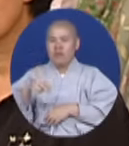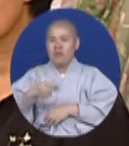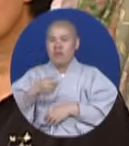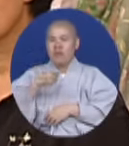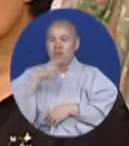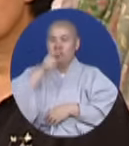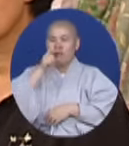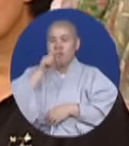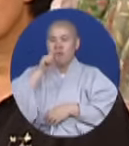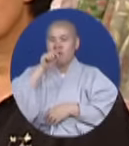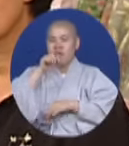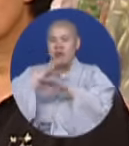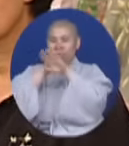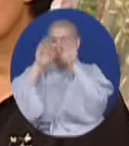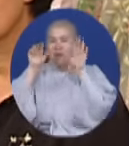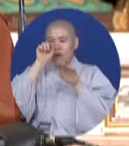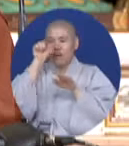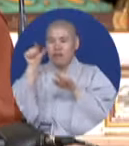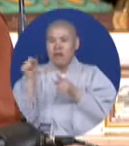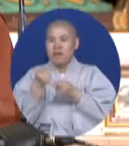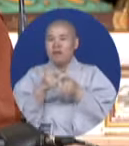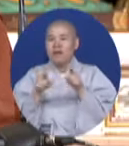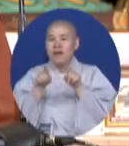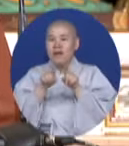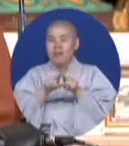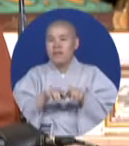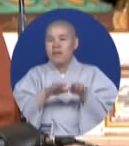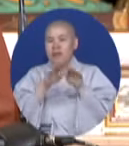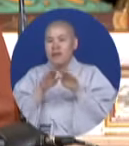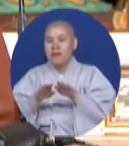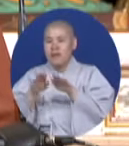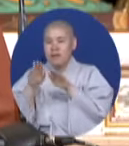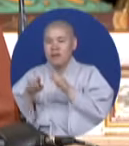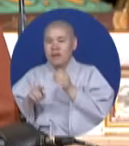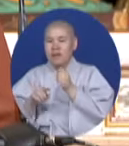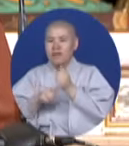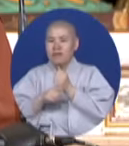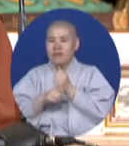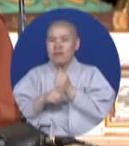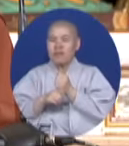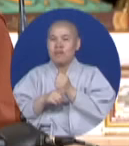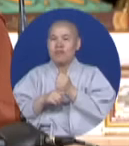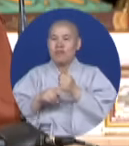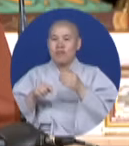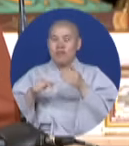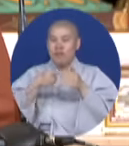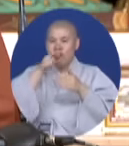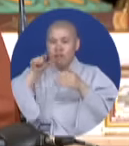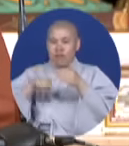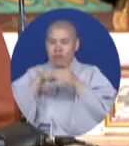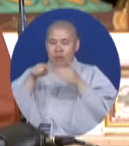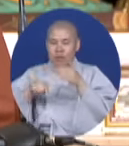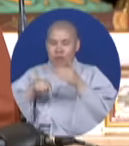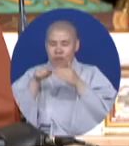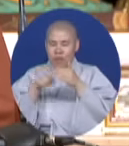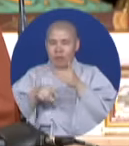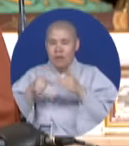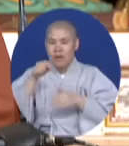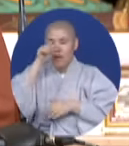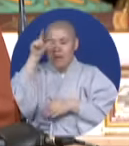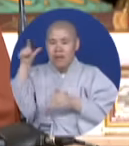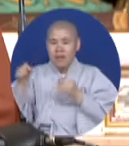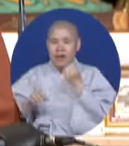그런데 그 물 속에 달 그림자가 환하게 묻혀 있어요. 그런데 볼 때 물만 보지 달을 못 보거든요.